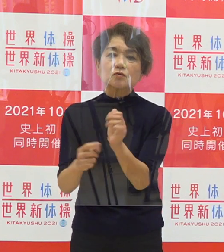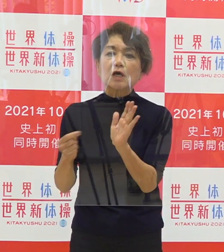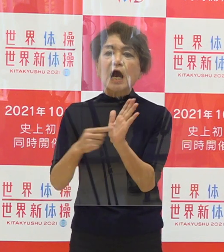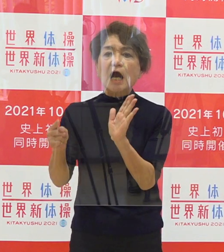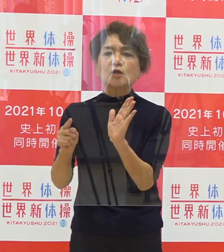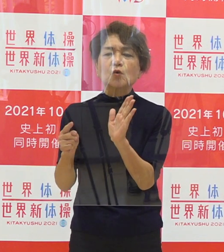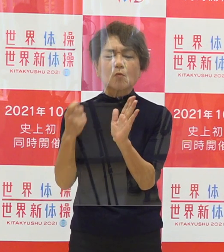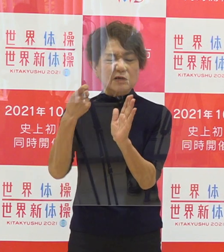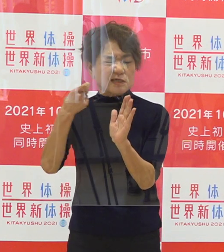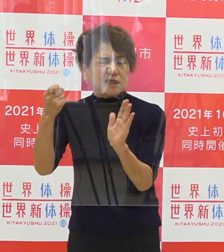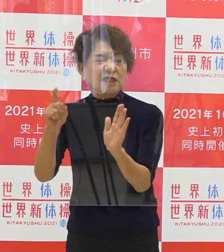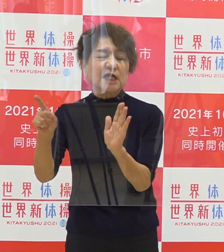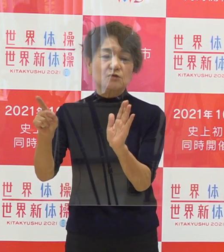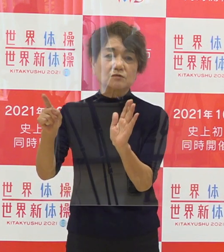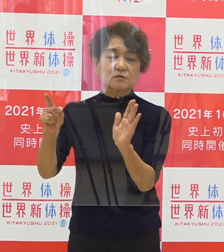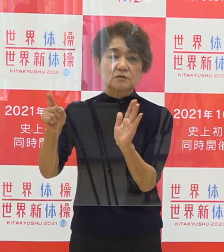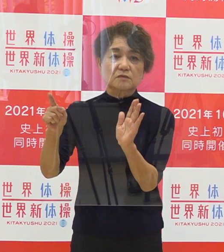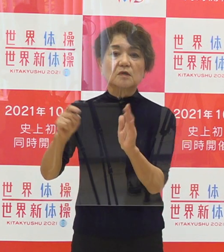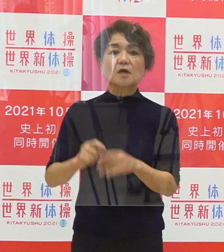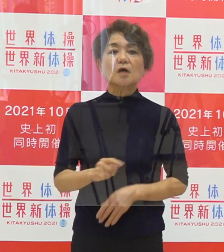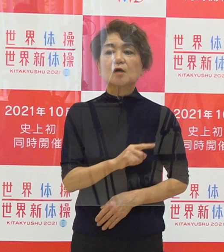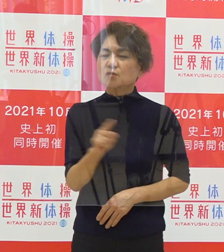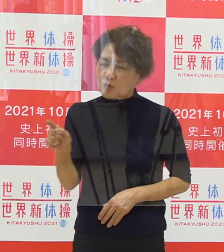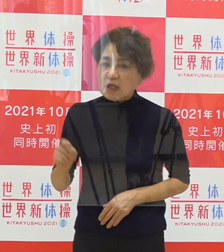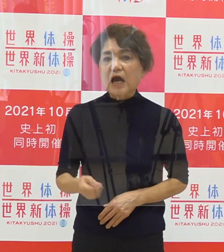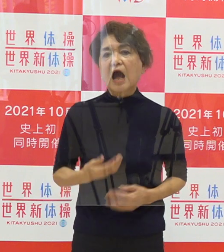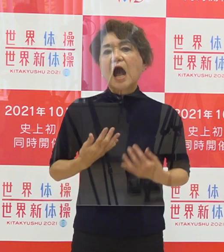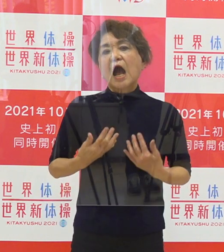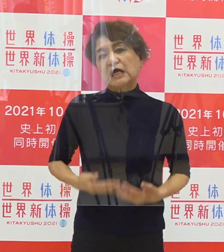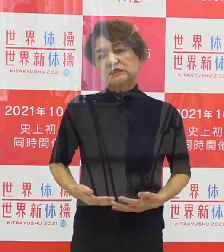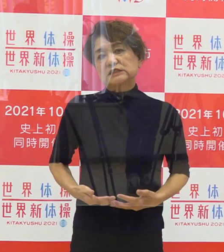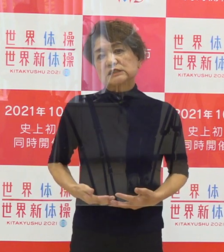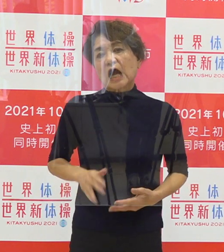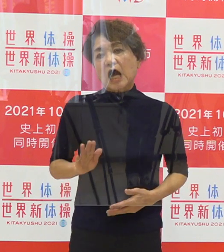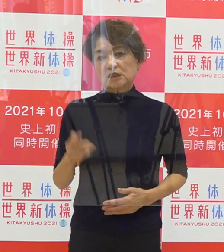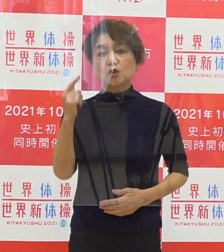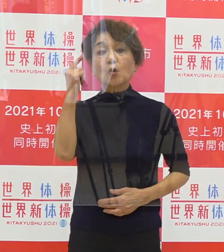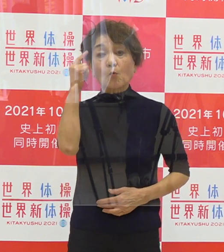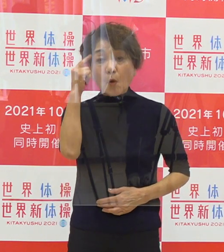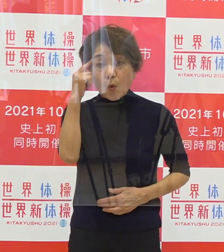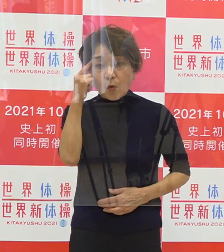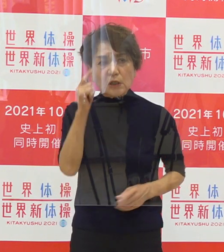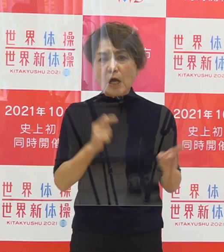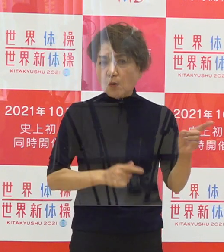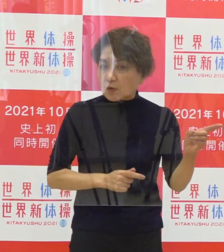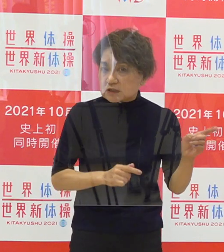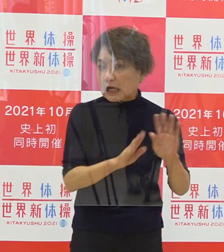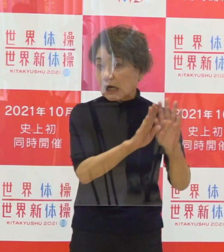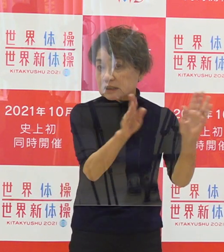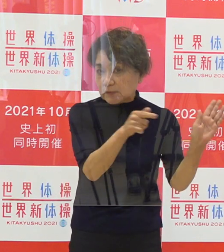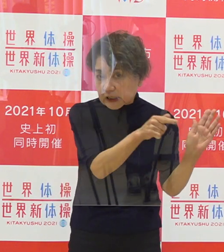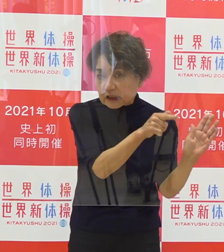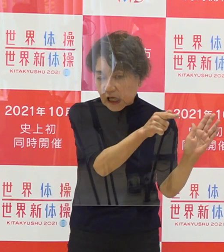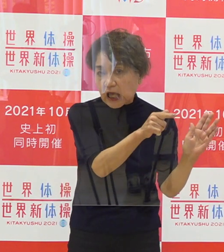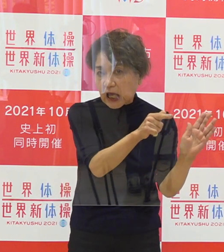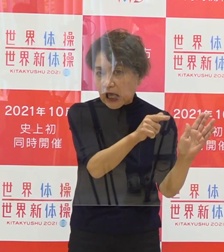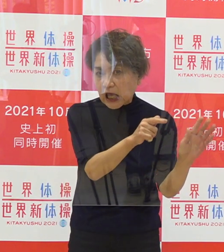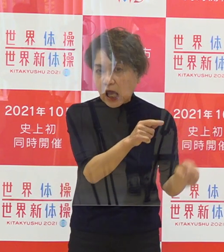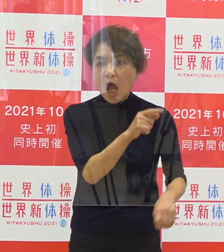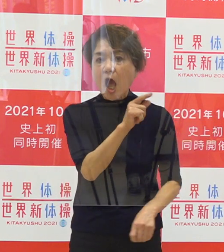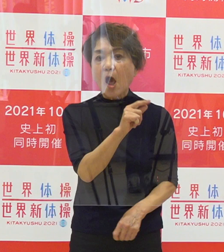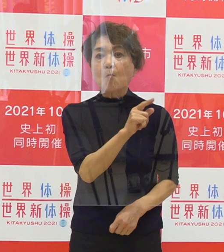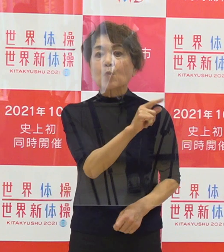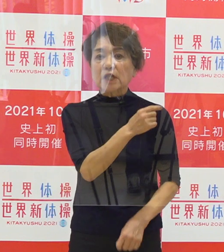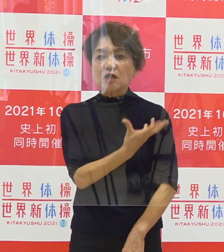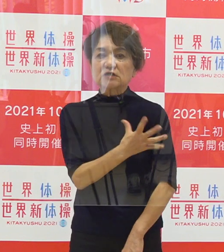るところでありまして、そういうことから安心感もあったものと思います。ただモデルナが始まって、モデルナアームという言葉がある